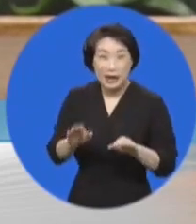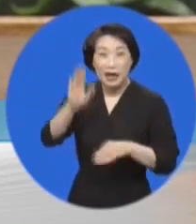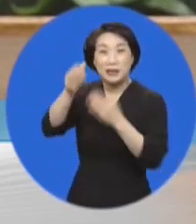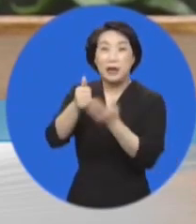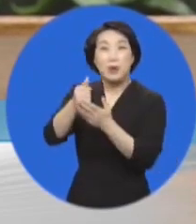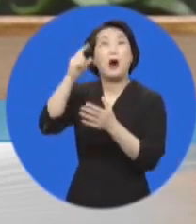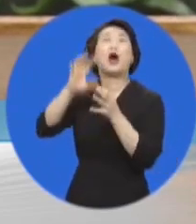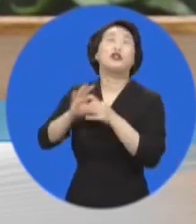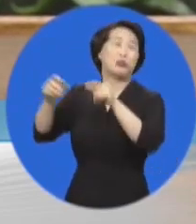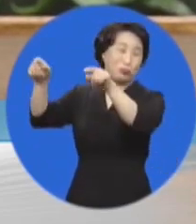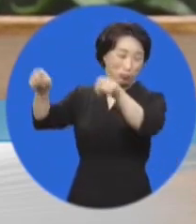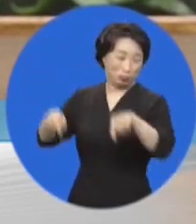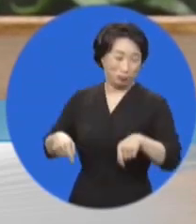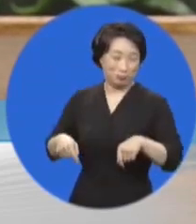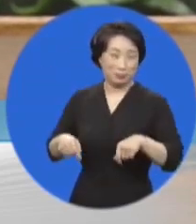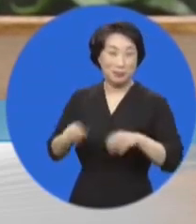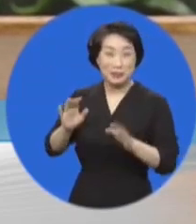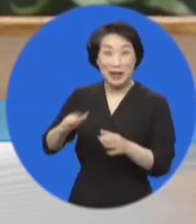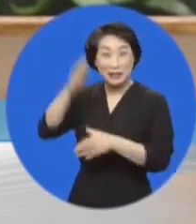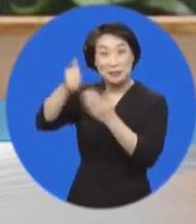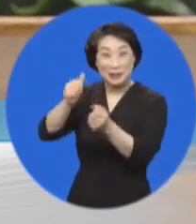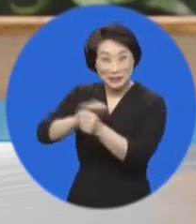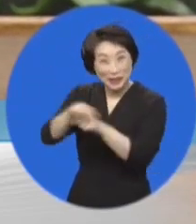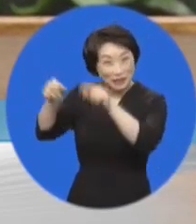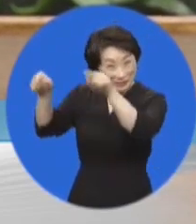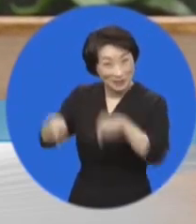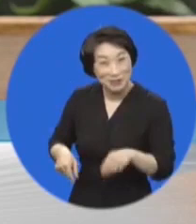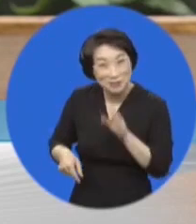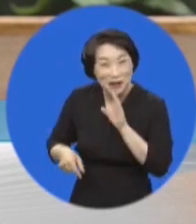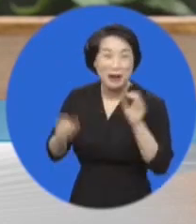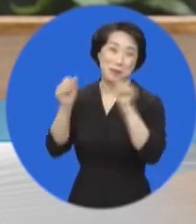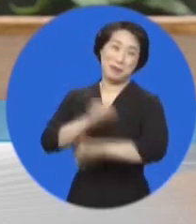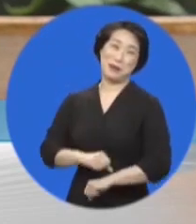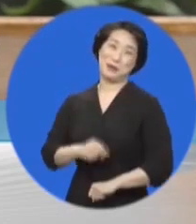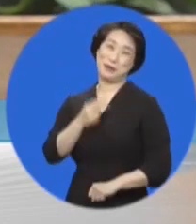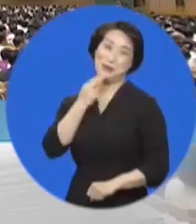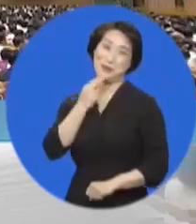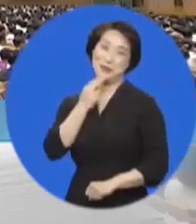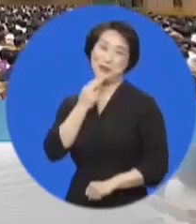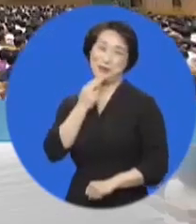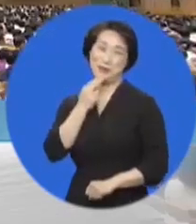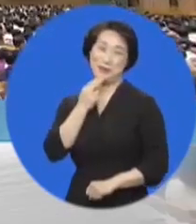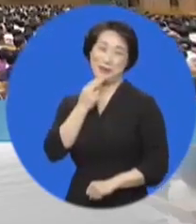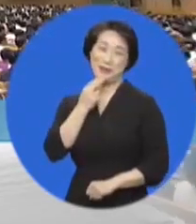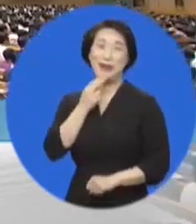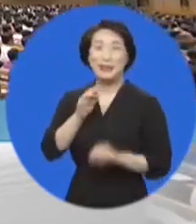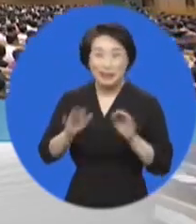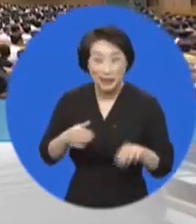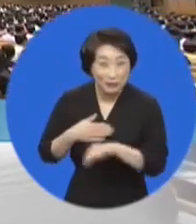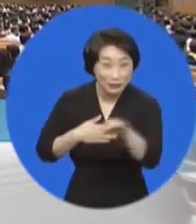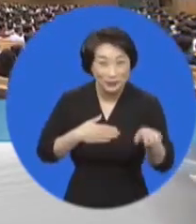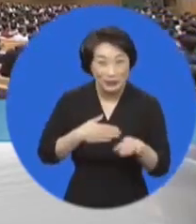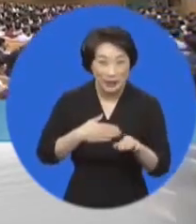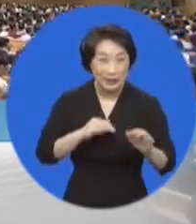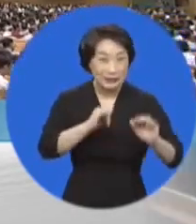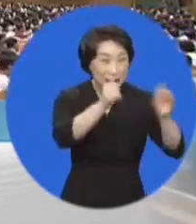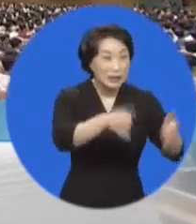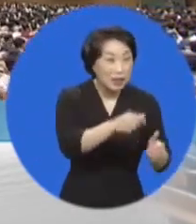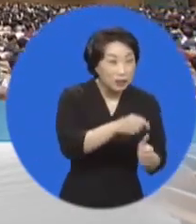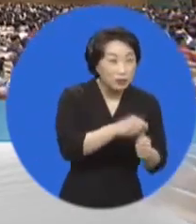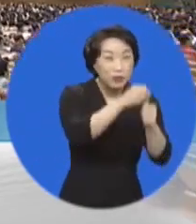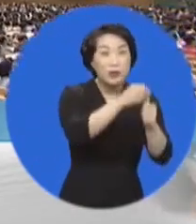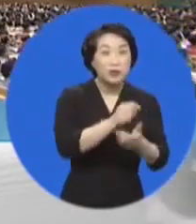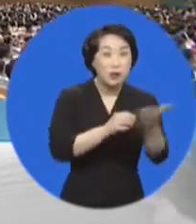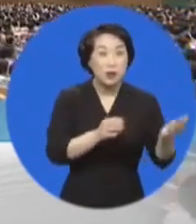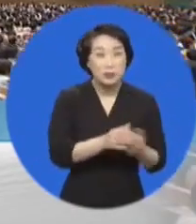하나님의 관심사요 사랑이요 망하지 않는다 이 말입니다. 우리가 이 세상에 구원받은